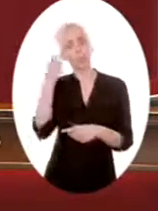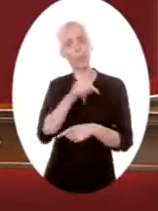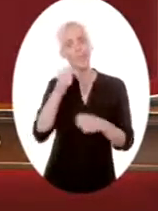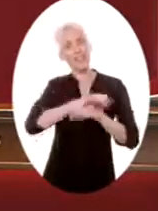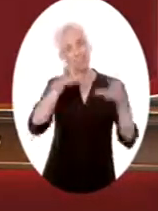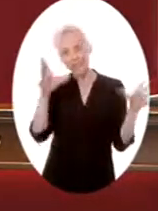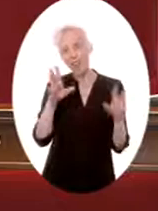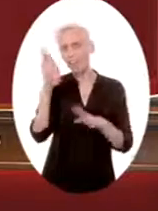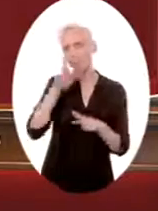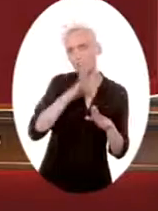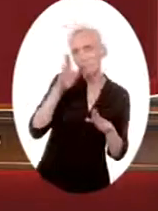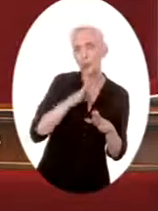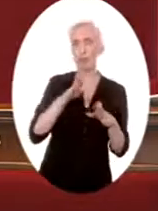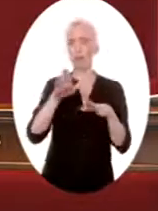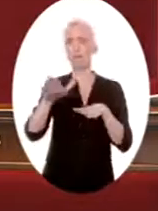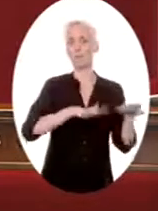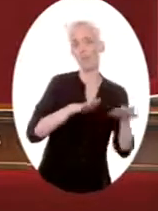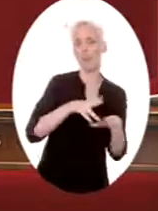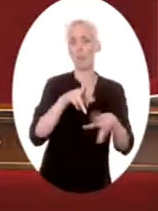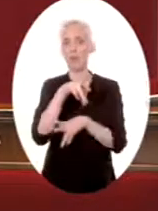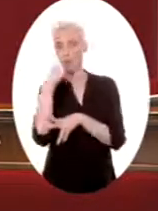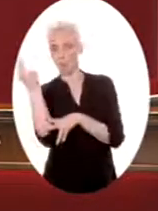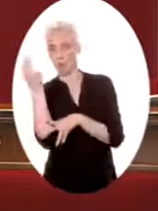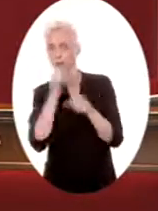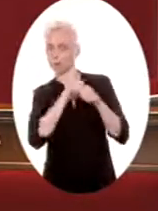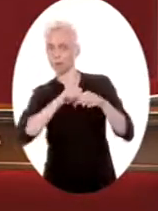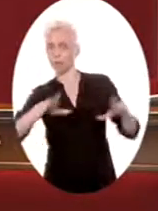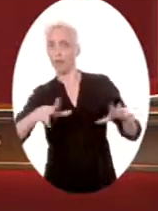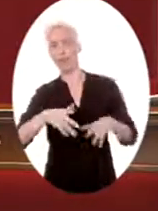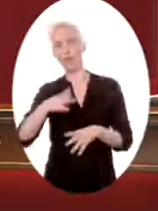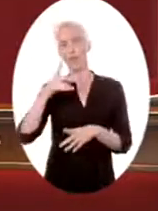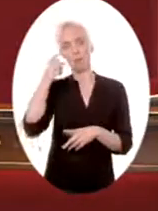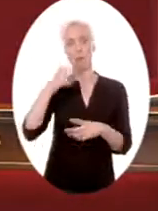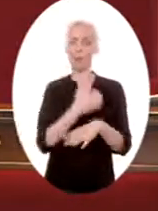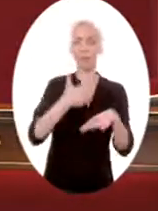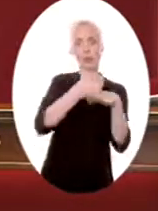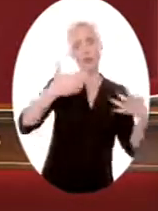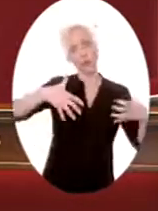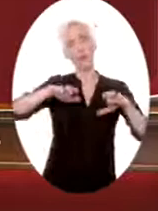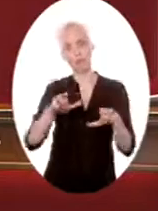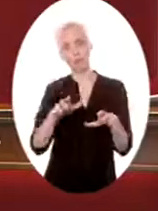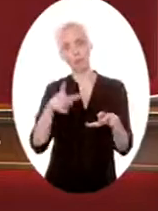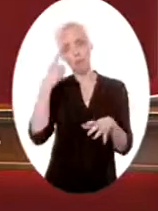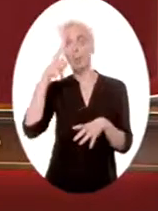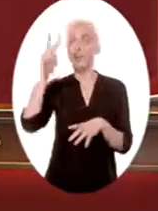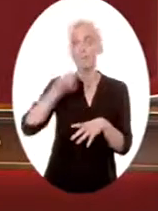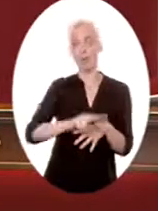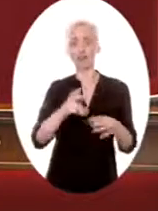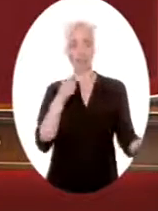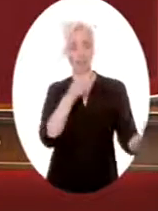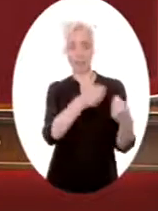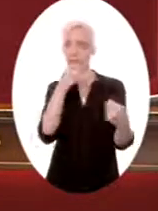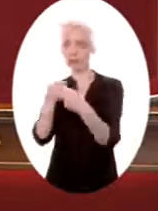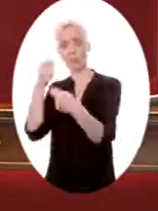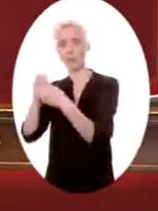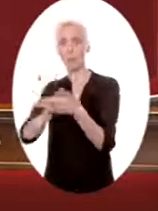matériels et des moyens humains qui devront être déployés au niveau de l'autorité administrative pour pouvoir répondre à tous ces